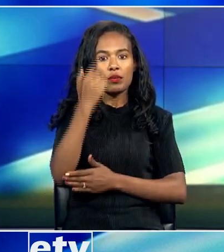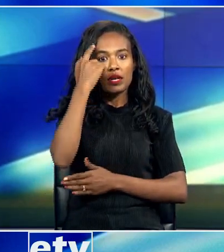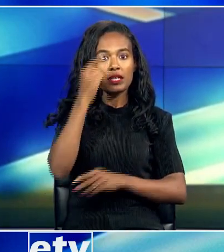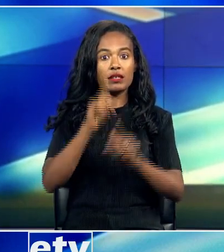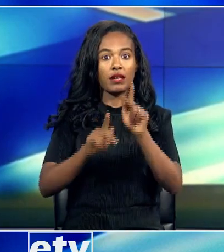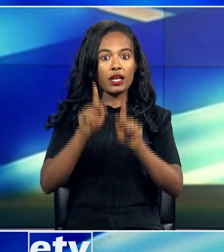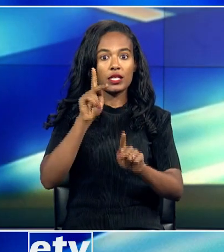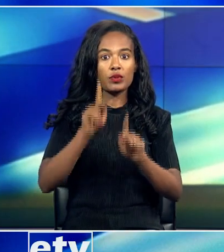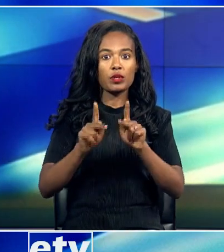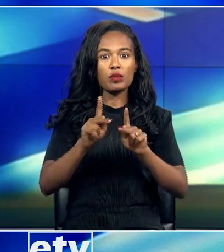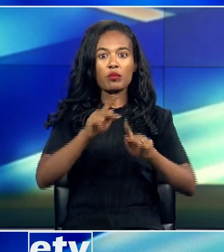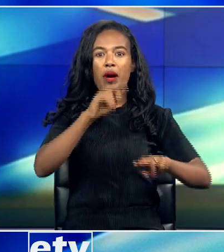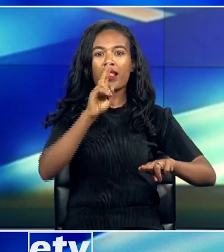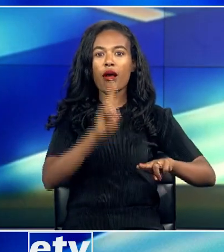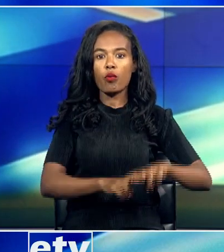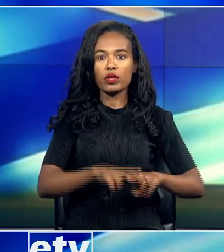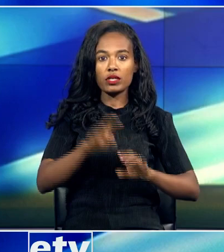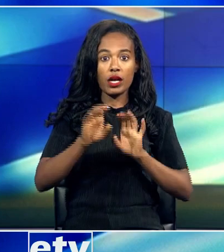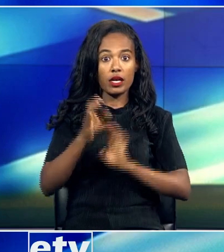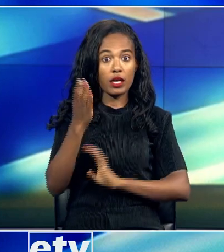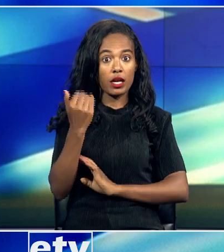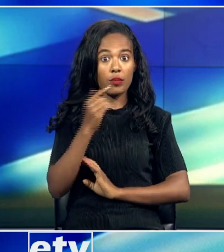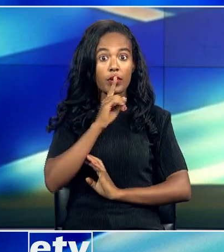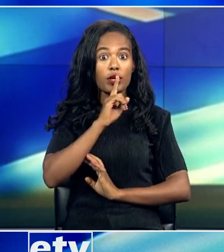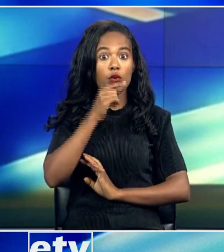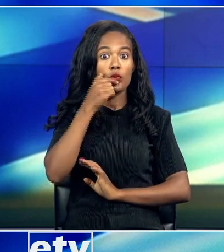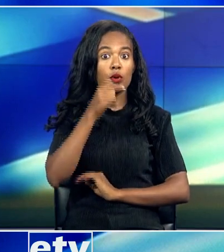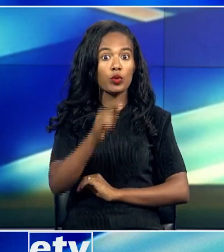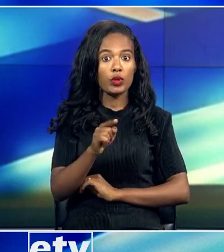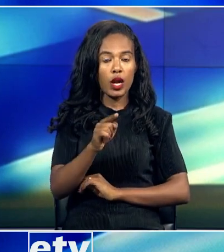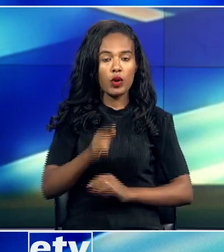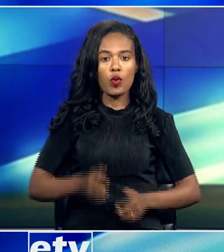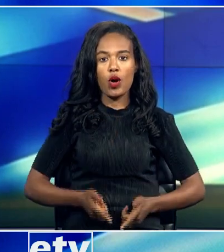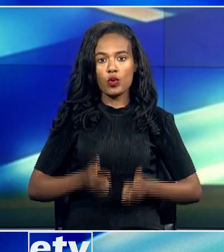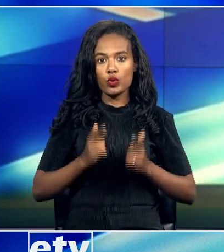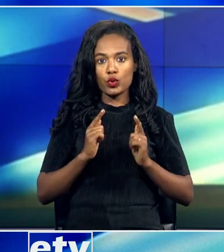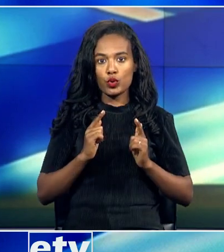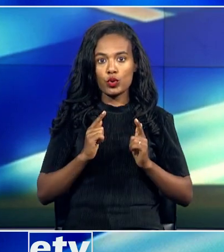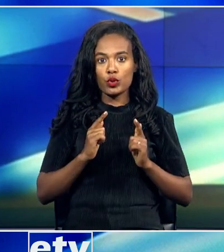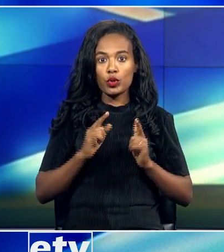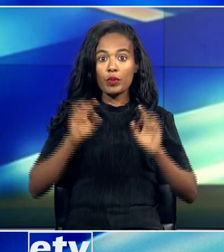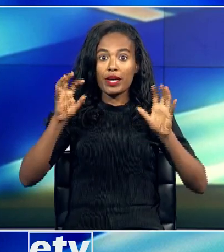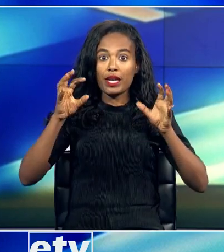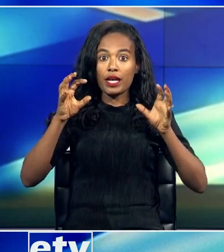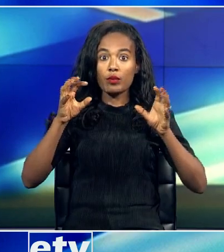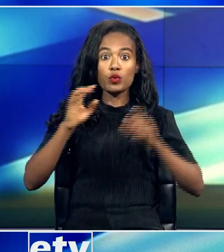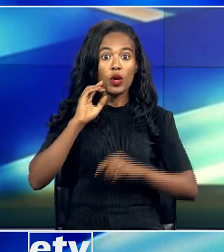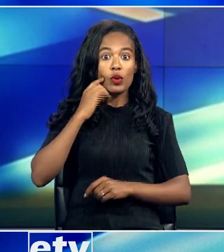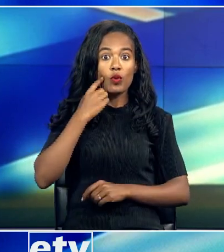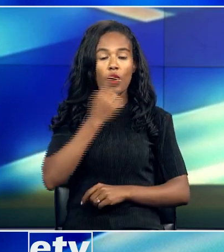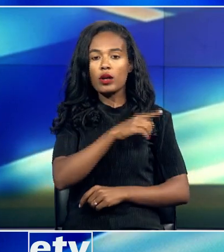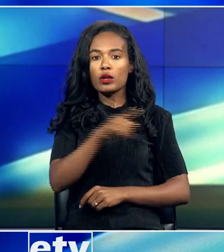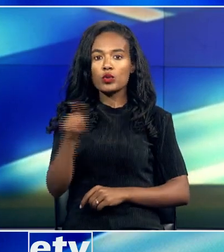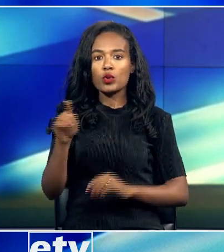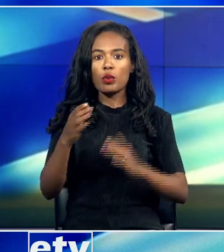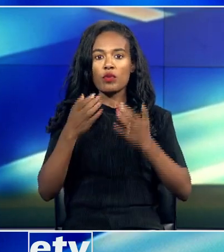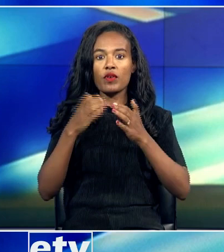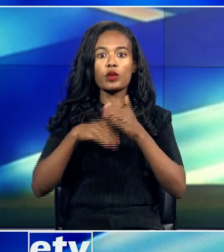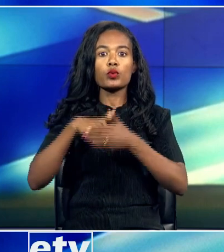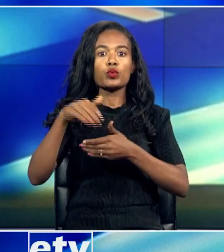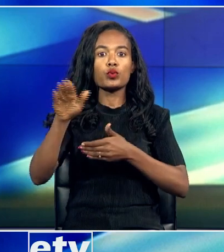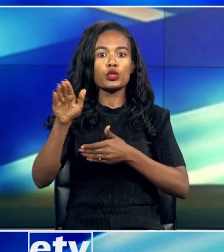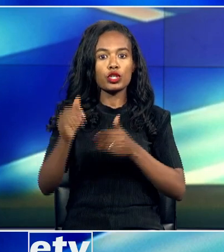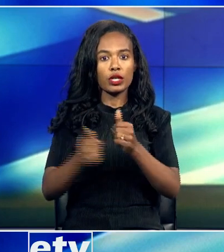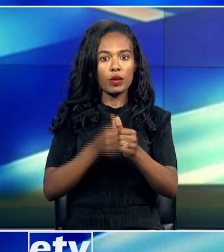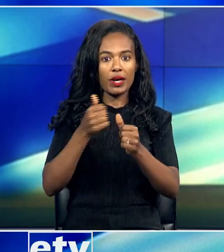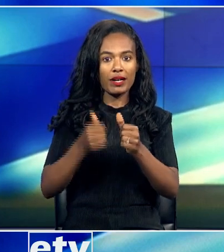ህዝብንም ባጣቆይ ሲያደርግ የነበረ ነውም ብለውታል ነዋሪዎቹ። መገናኛ ብዙሃንን እንኳን እነሱ ከሚፈልጉት ውጭ